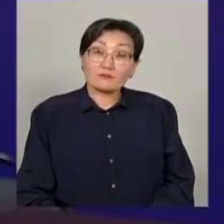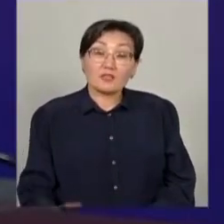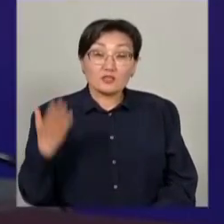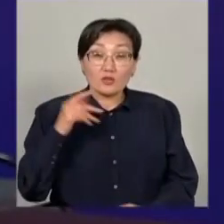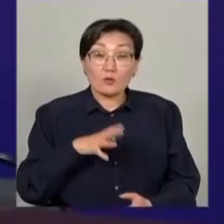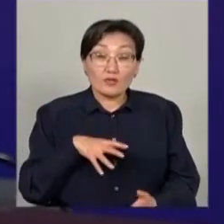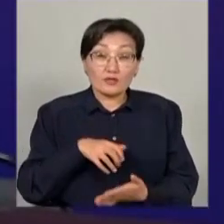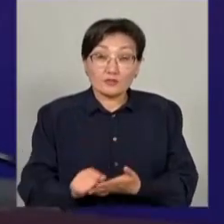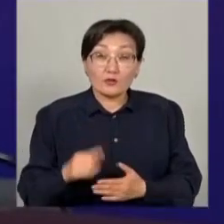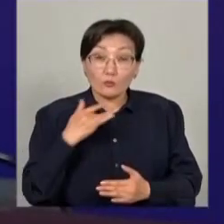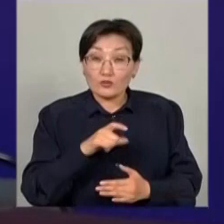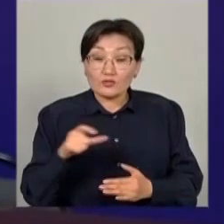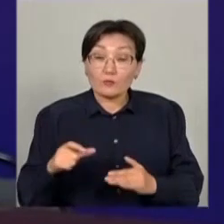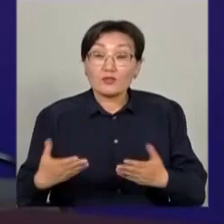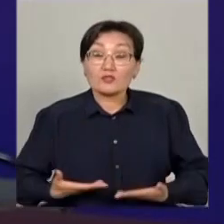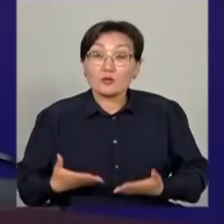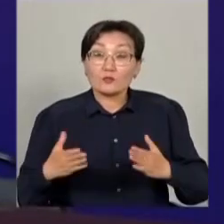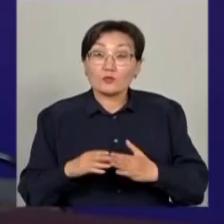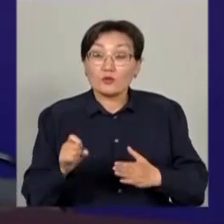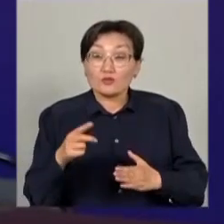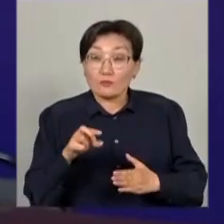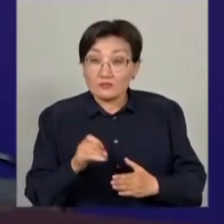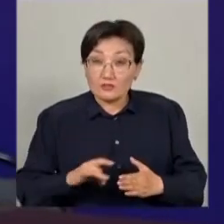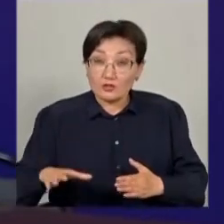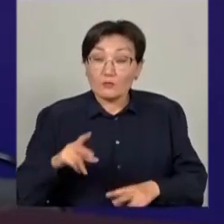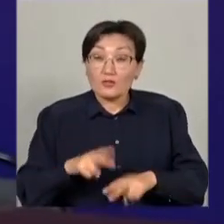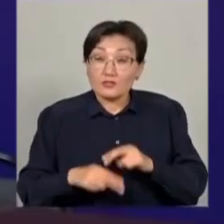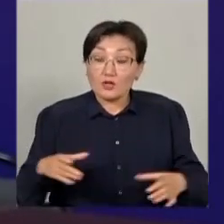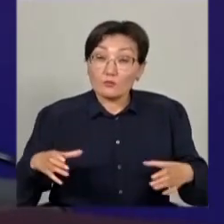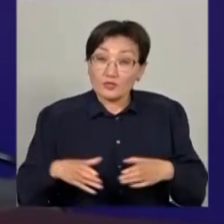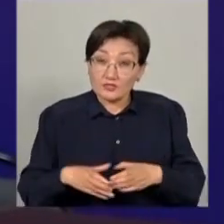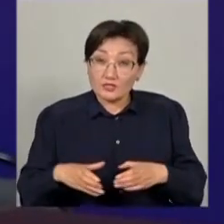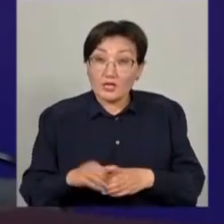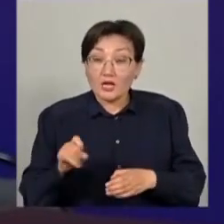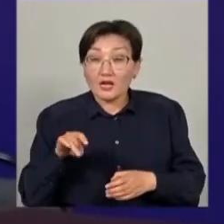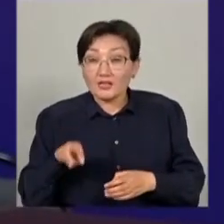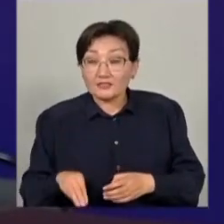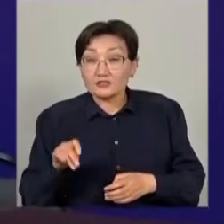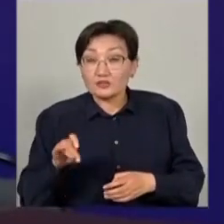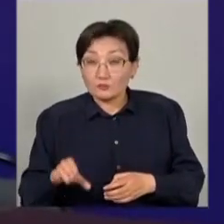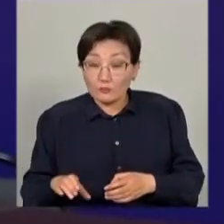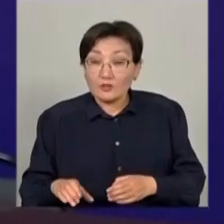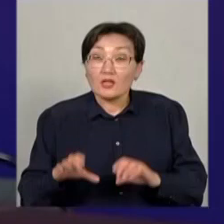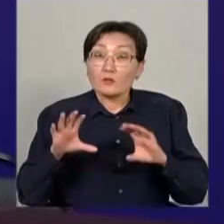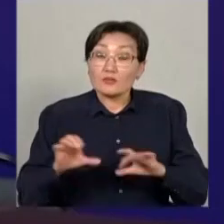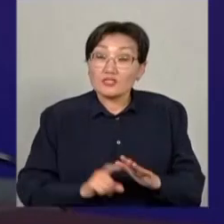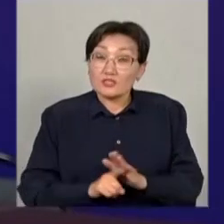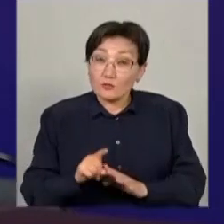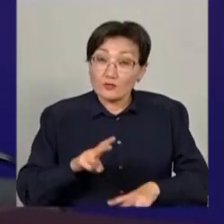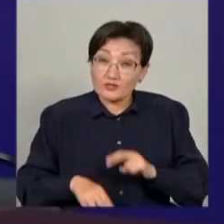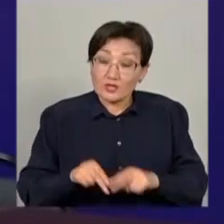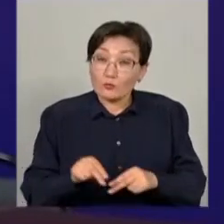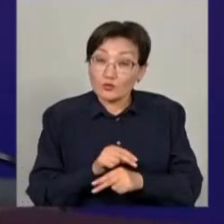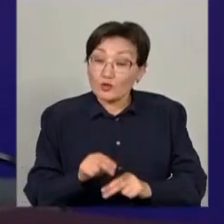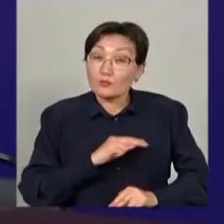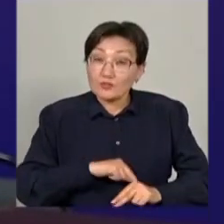Недавно был снесен многоквартирный жилой дом в Наурзбайском районе. Застройщик – компания «Арт-Технос». Компания незаконно начала